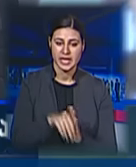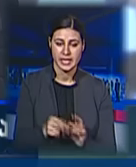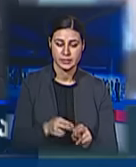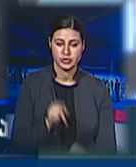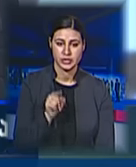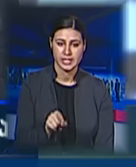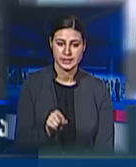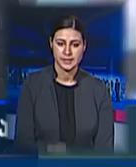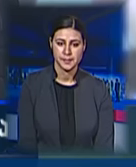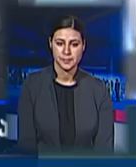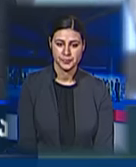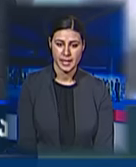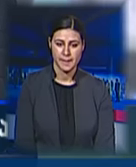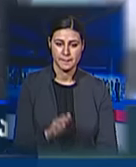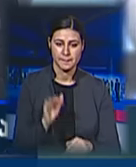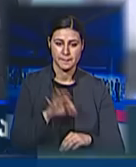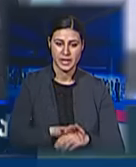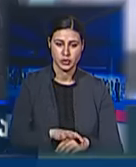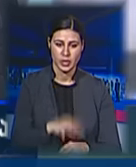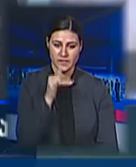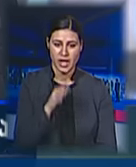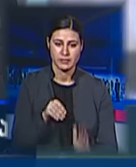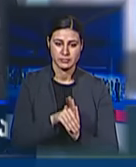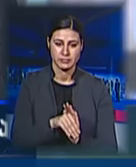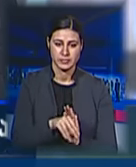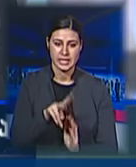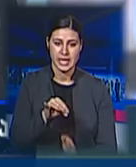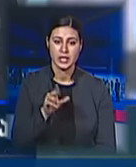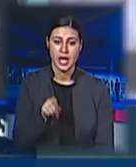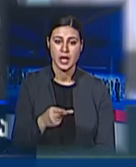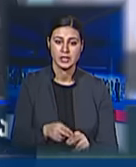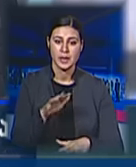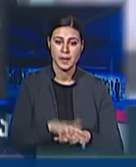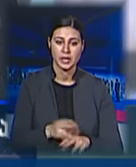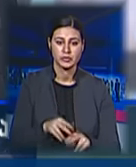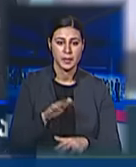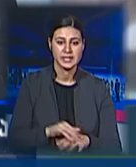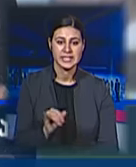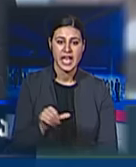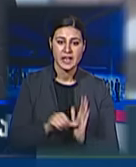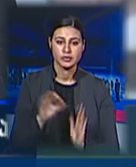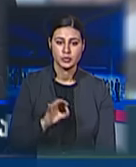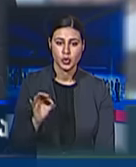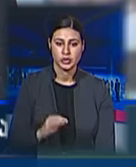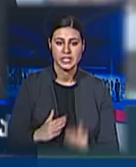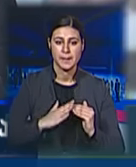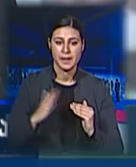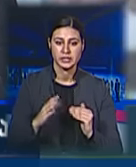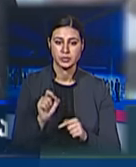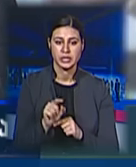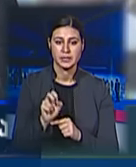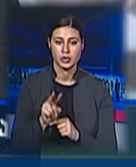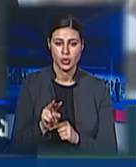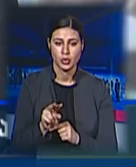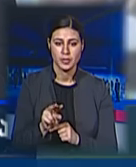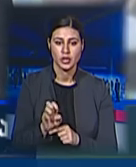ეს იმაზე, რა ქვია, ფაქტიურად იგივე დეპოზიტია, ხო? მაშინ, როცა კომერციულ ბანკებში ამაზე ბანკები სადღაც 6%-დან მაქსიმუმ